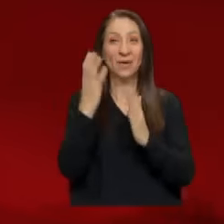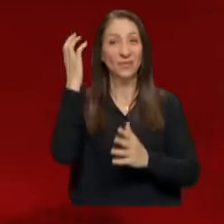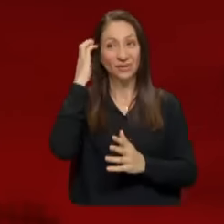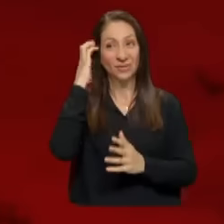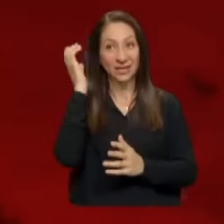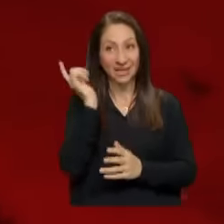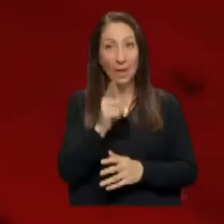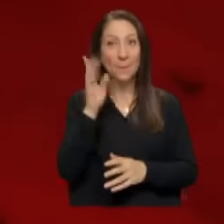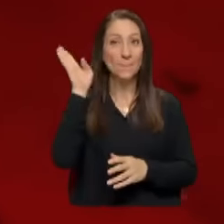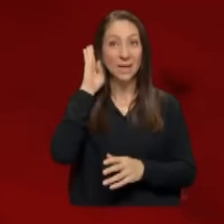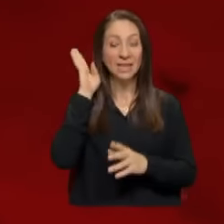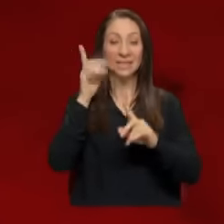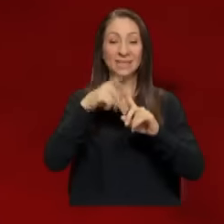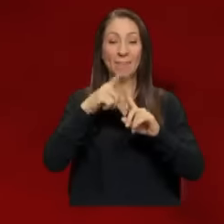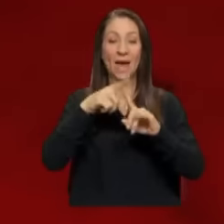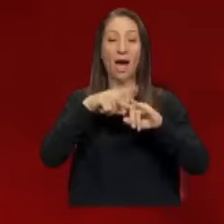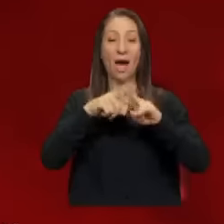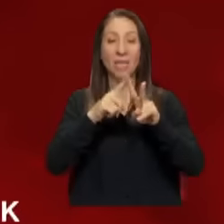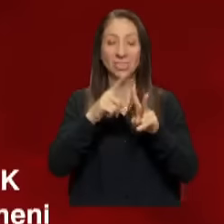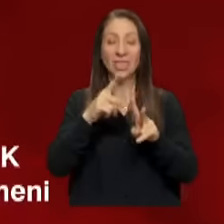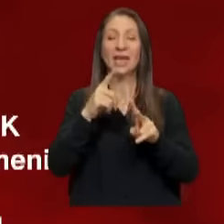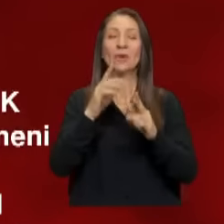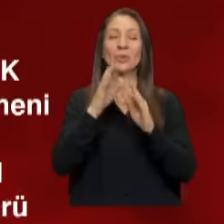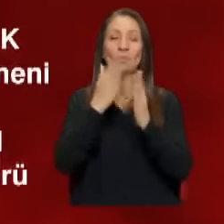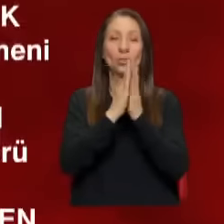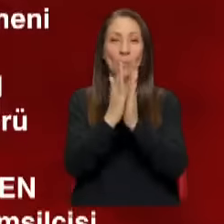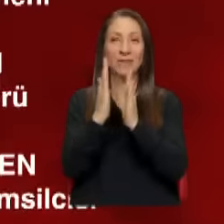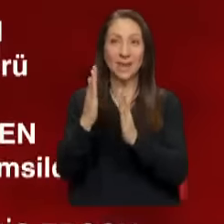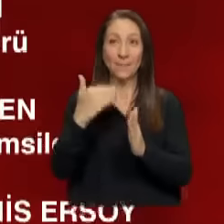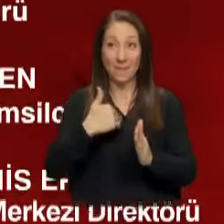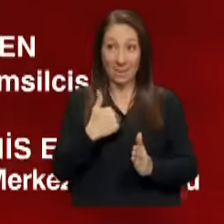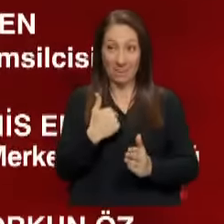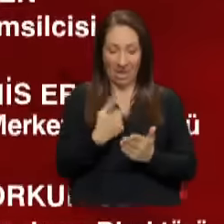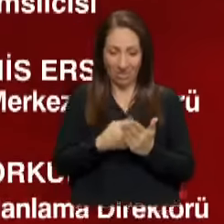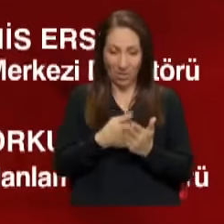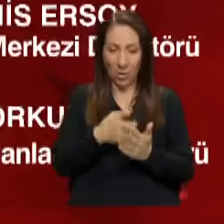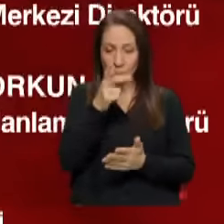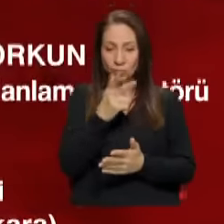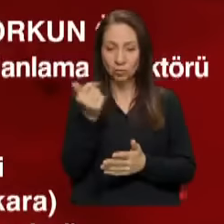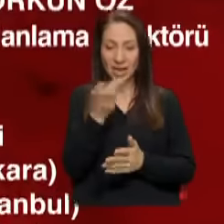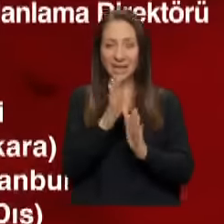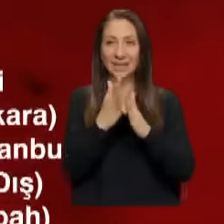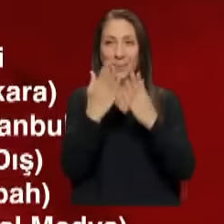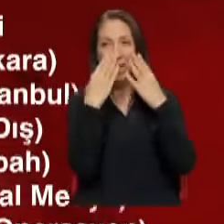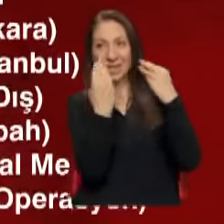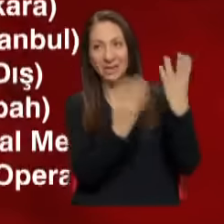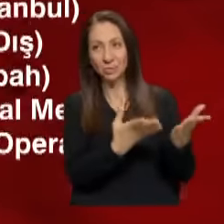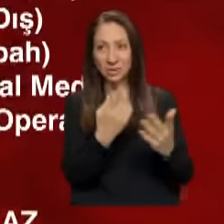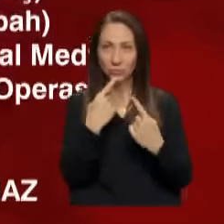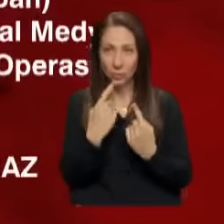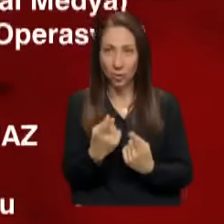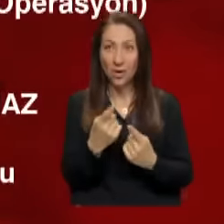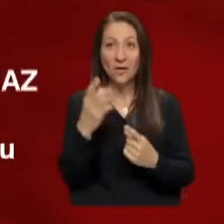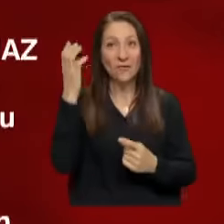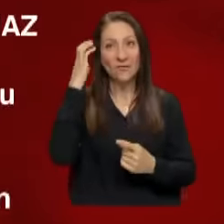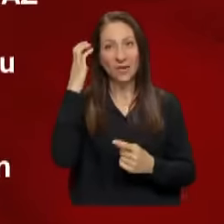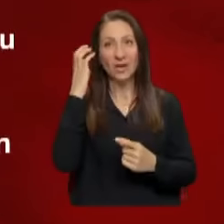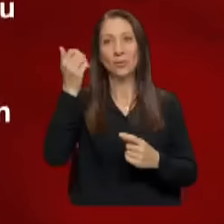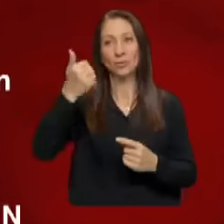Vakfı Malatya Tepehan İlkokulu Kütüphanesi'ne sizin adınıza, benim adıma 300 adet kitap hediye etmiştir diyor.